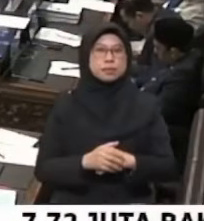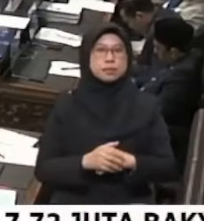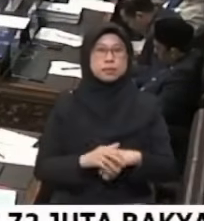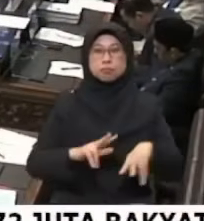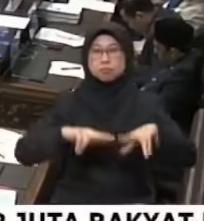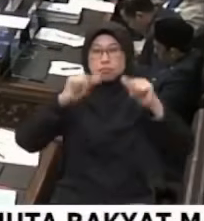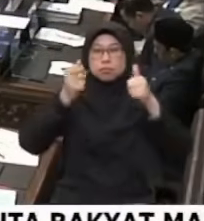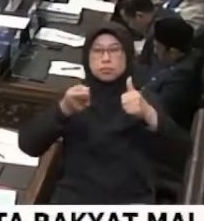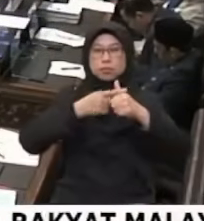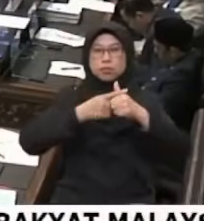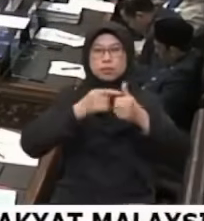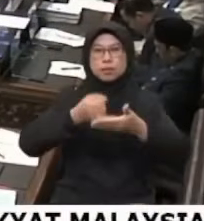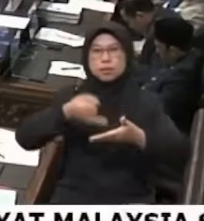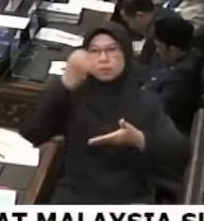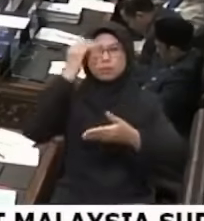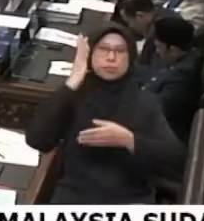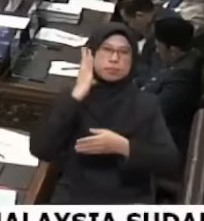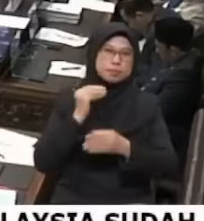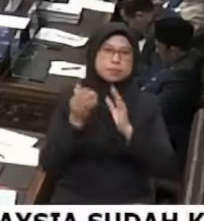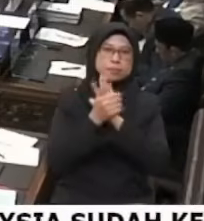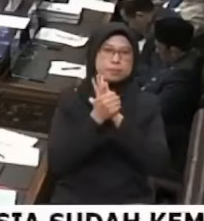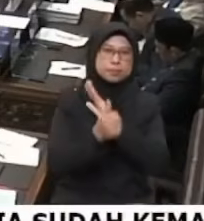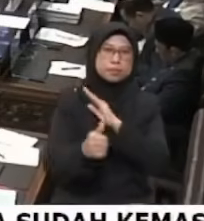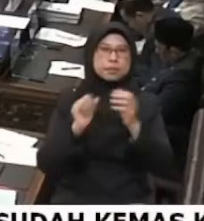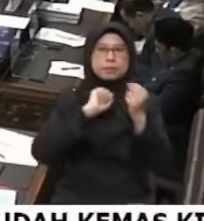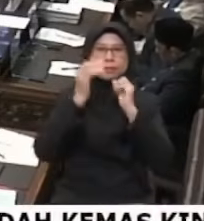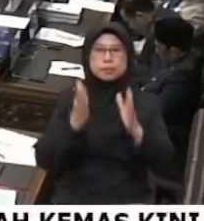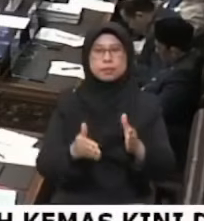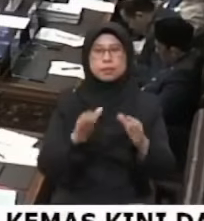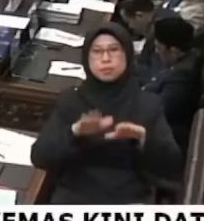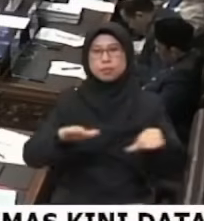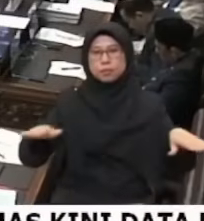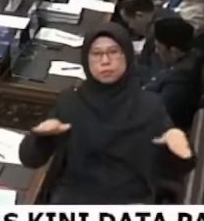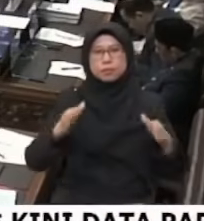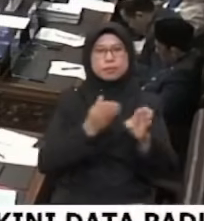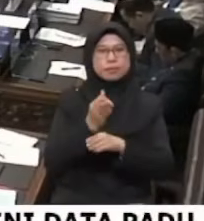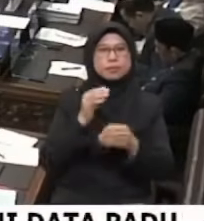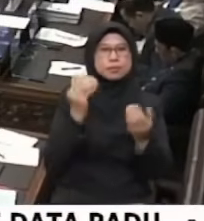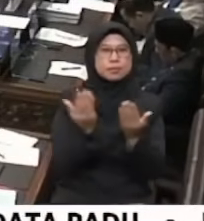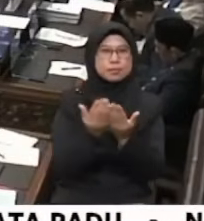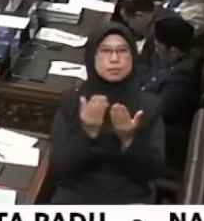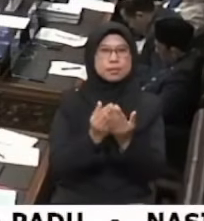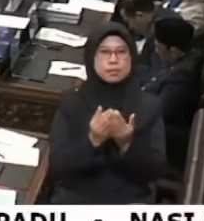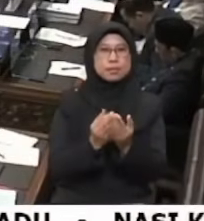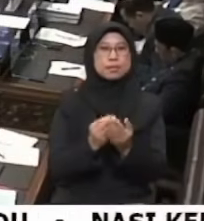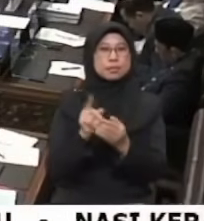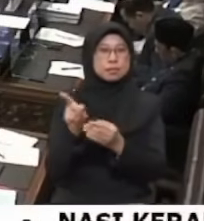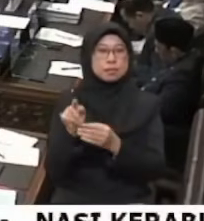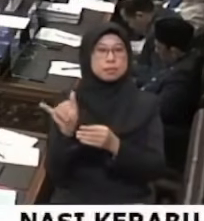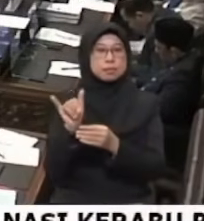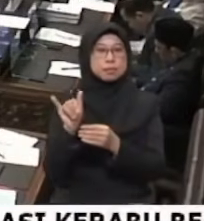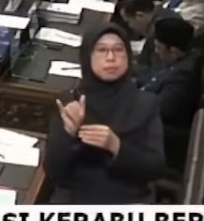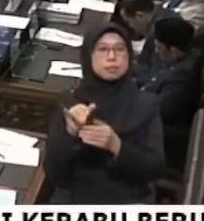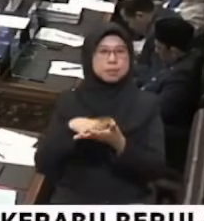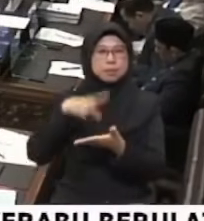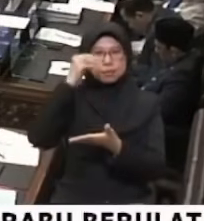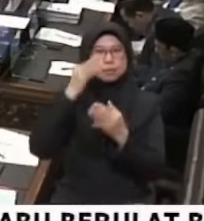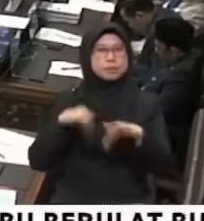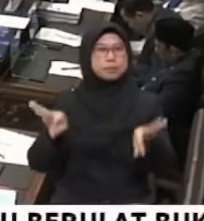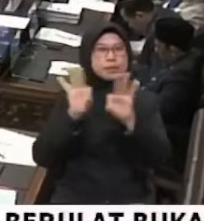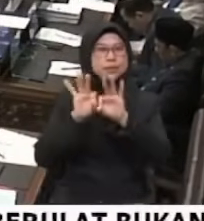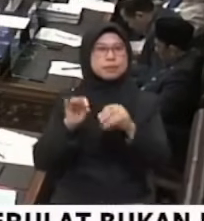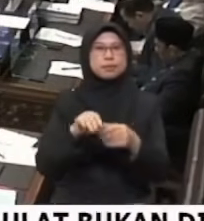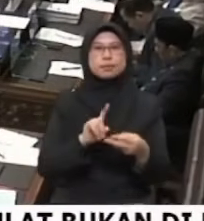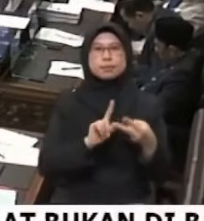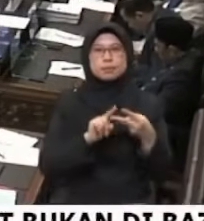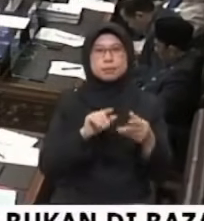meningkatkan tahap pengetahuan pengalaman kemahiran atlet murid dalam bidang sukan tanpa mengabaikan pencapaian akademik nombor dua